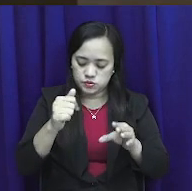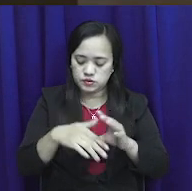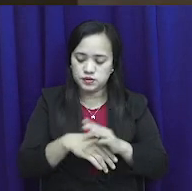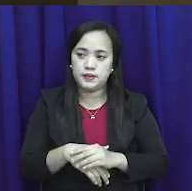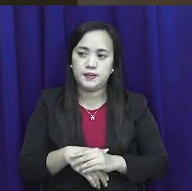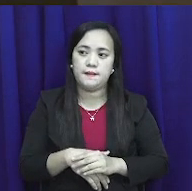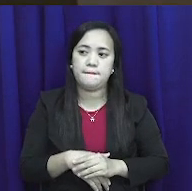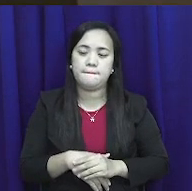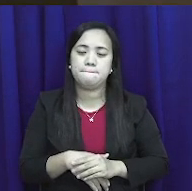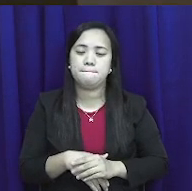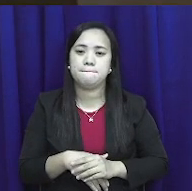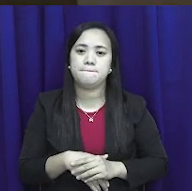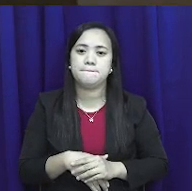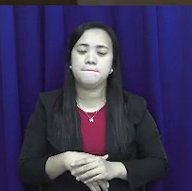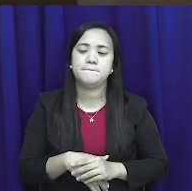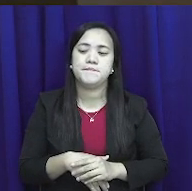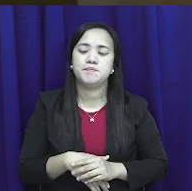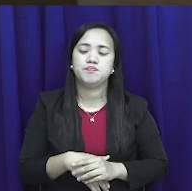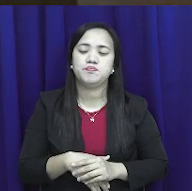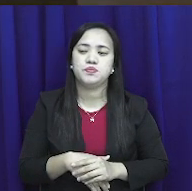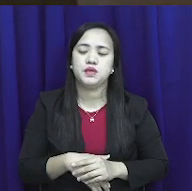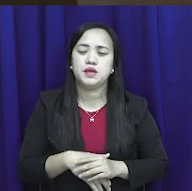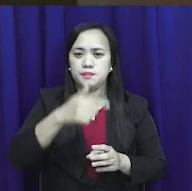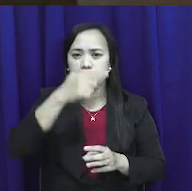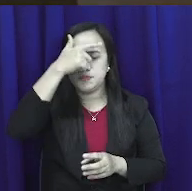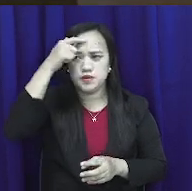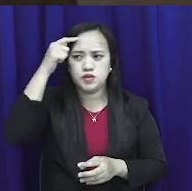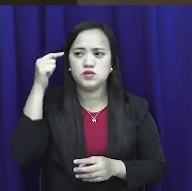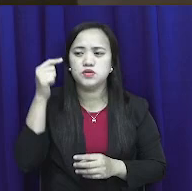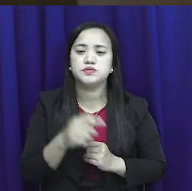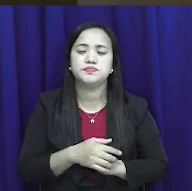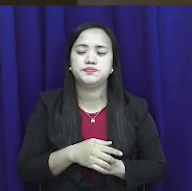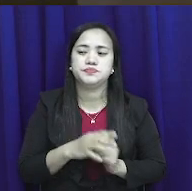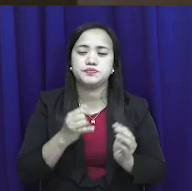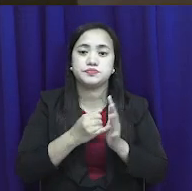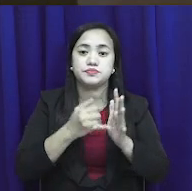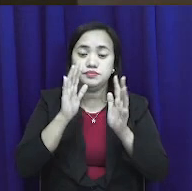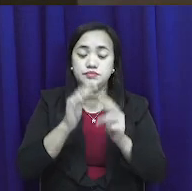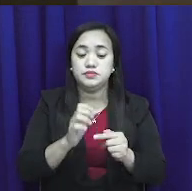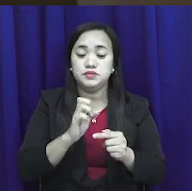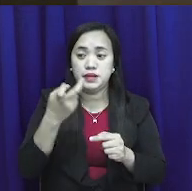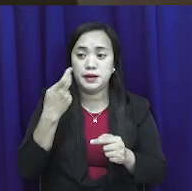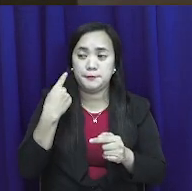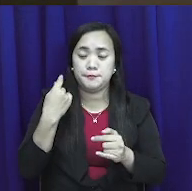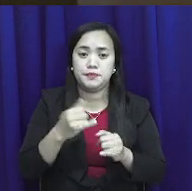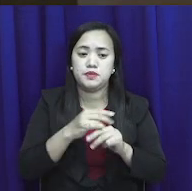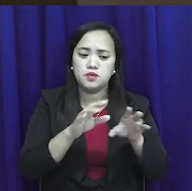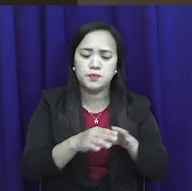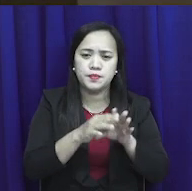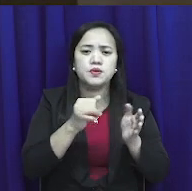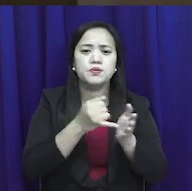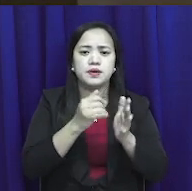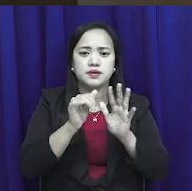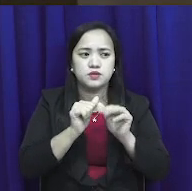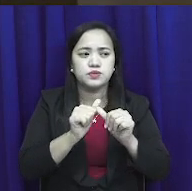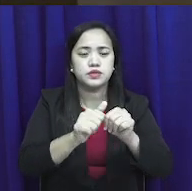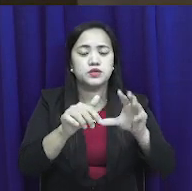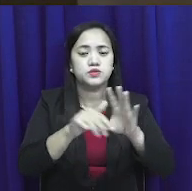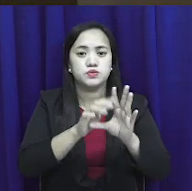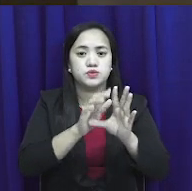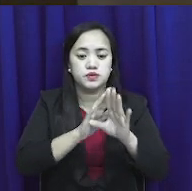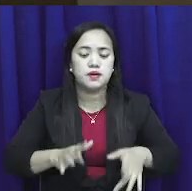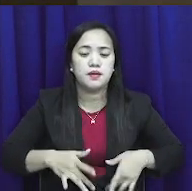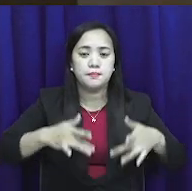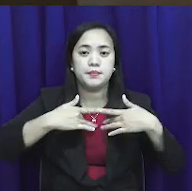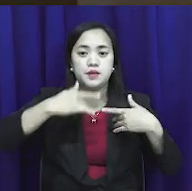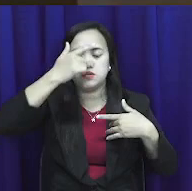yyan sa Panginoon kasi kasama natin yung mga anak natin kung may mga anak tayo Tuloy tayo sapagkat may nak tingin sa